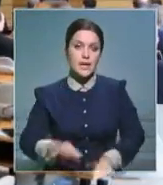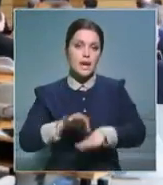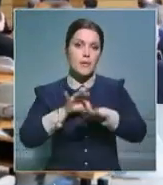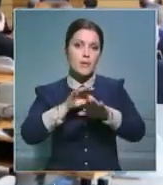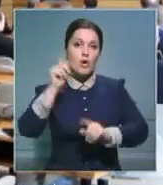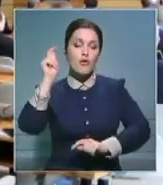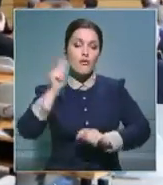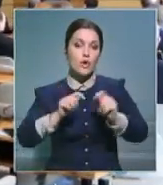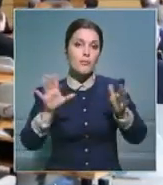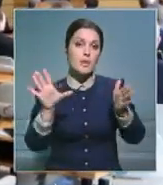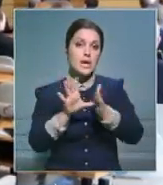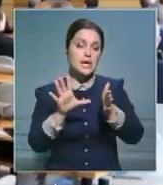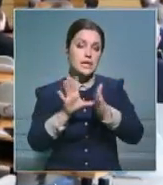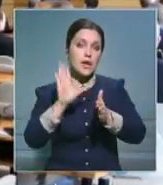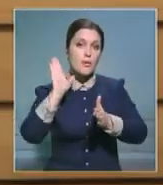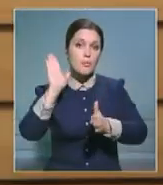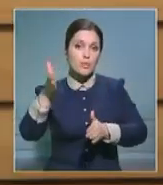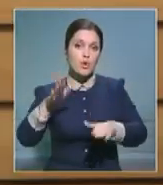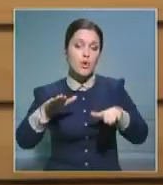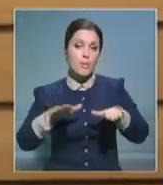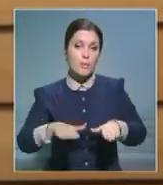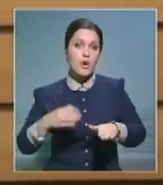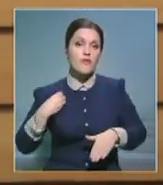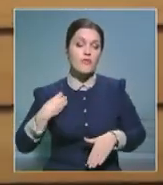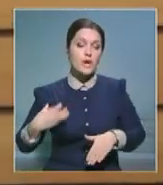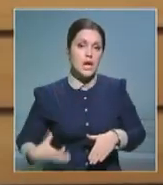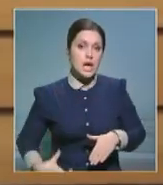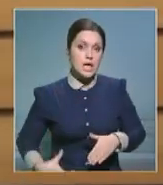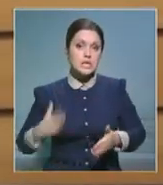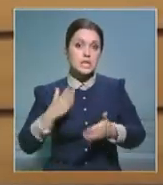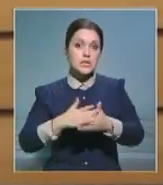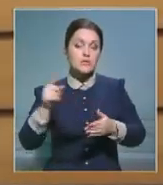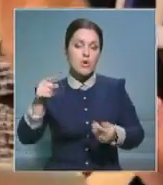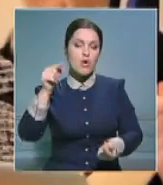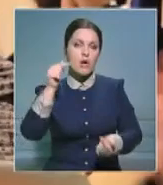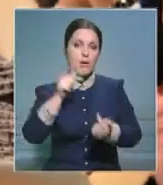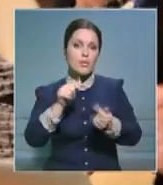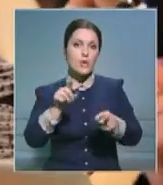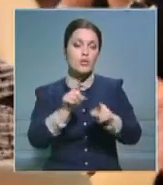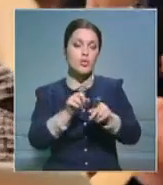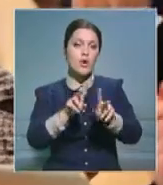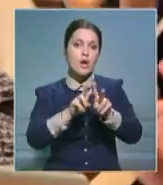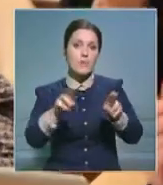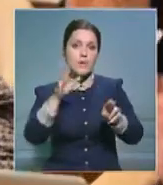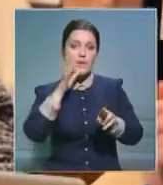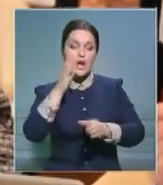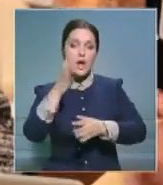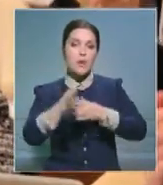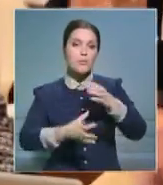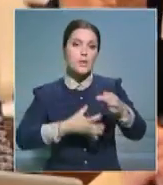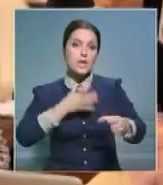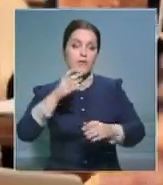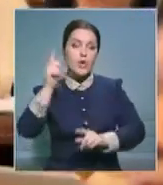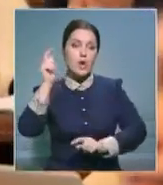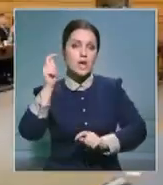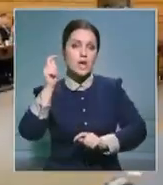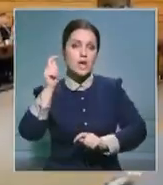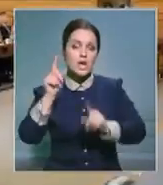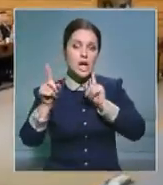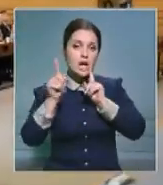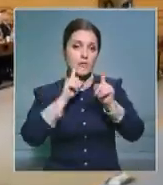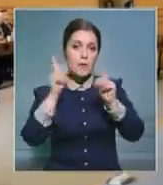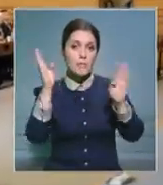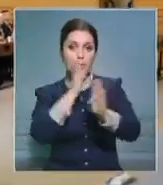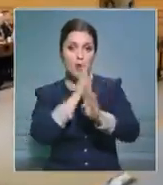форум «Энергия будущего» в Париже решили неспроста. Событие совпадает с мировой конференцией по климату. Голос столицы Франции сейчас